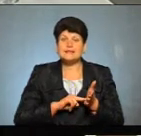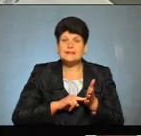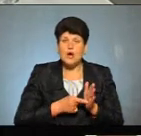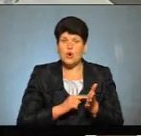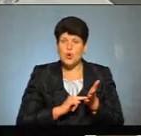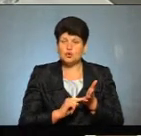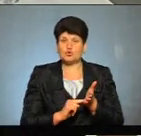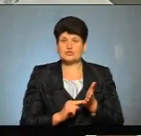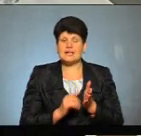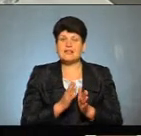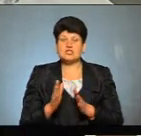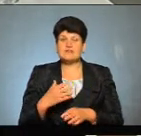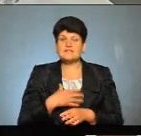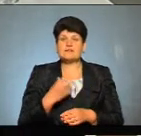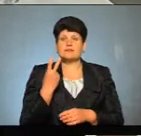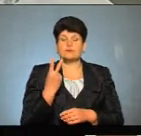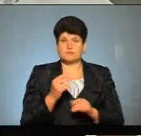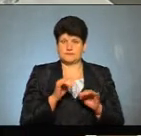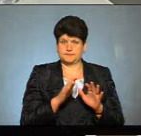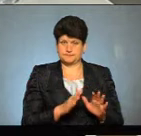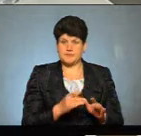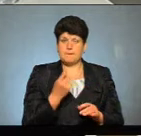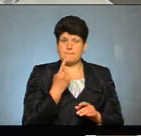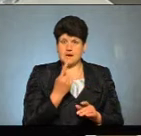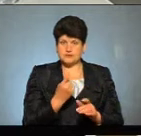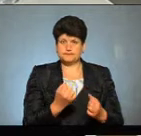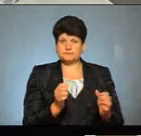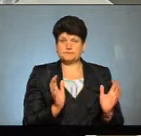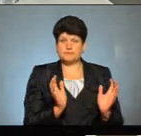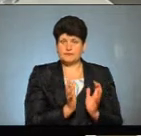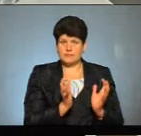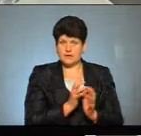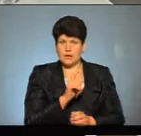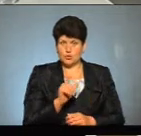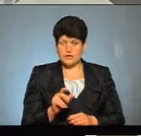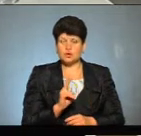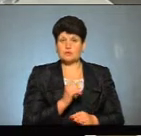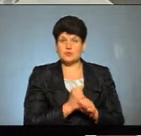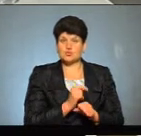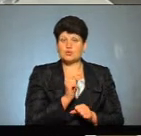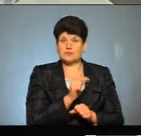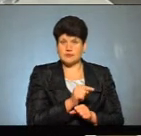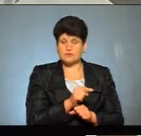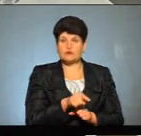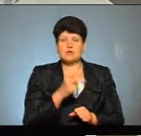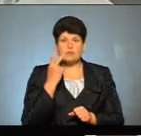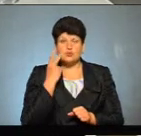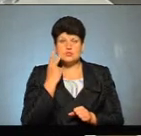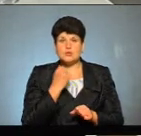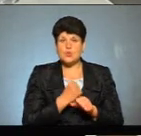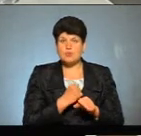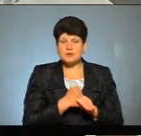Режим важливий для двох речей. По-перше, щоб убезпечити людей, які там працюють, вони постійно